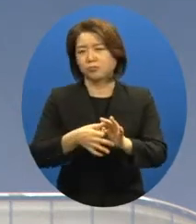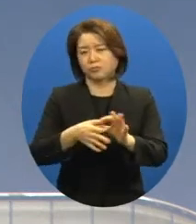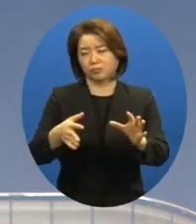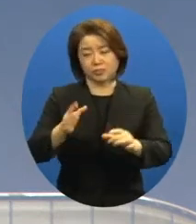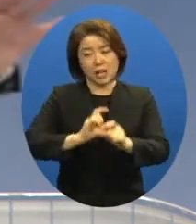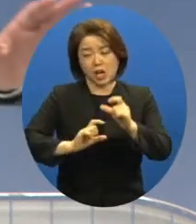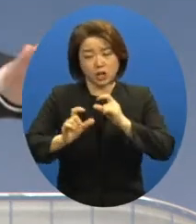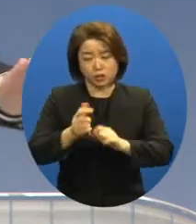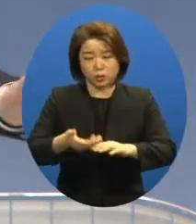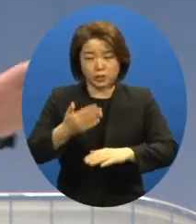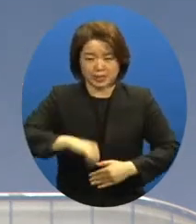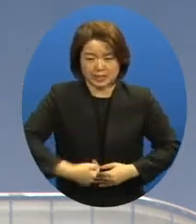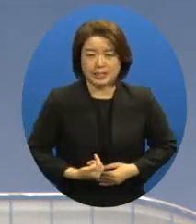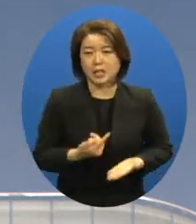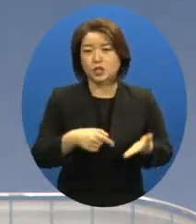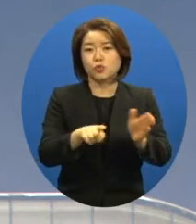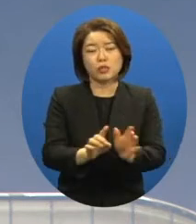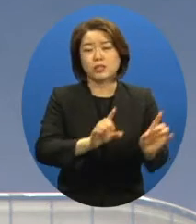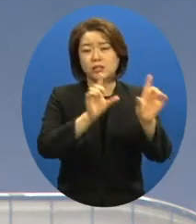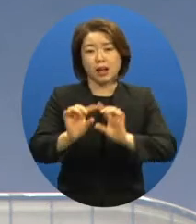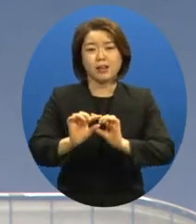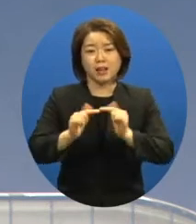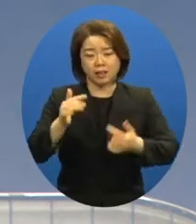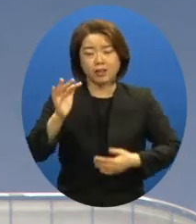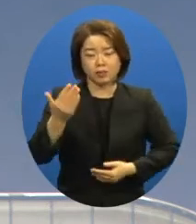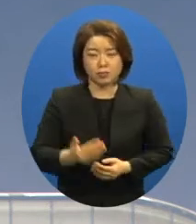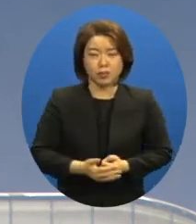더 이상 자기 자신을 위해서 살지 않게 됩니다.